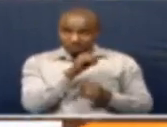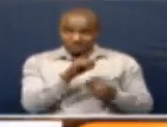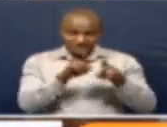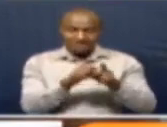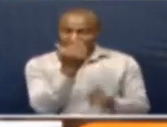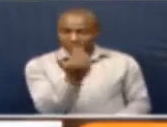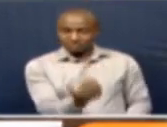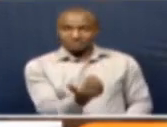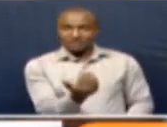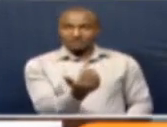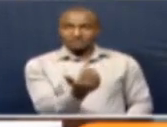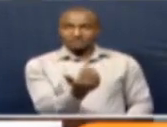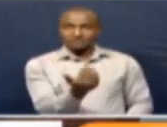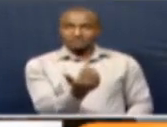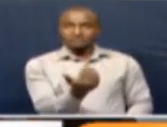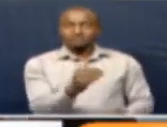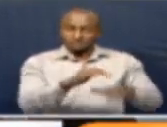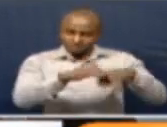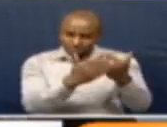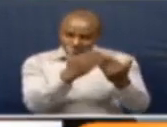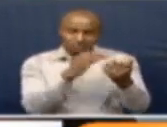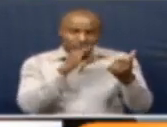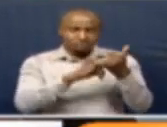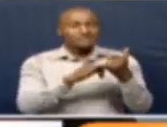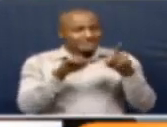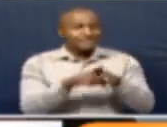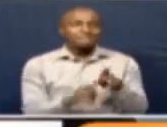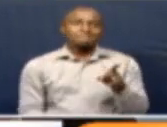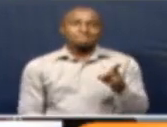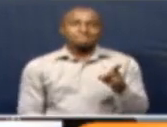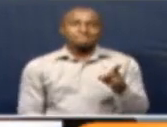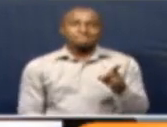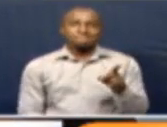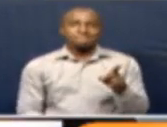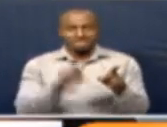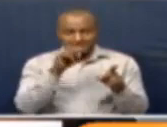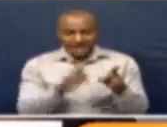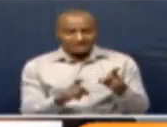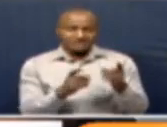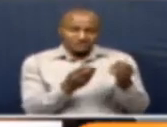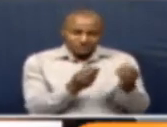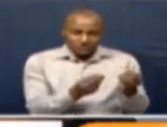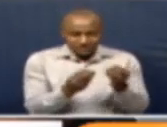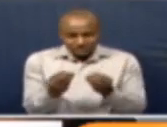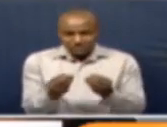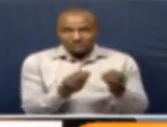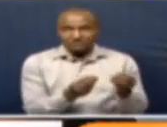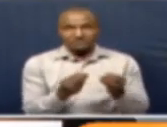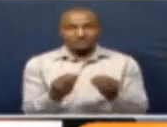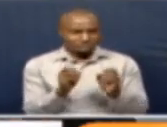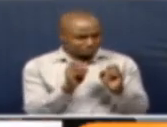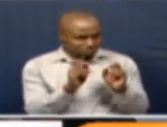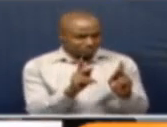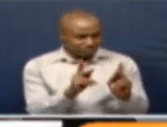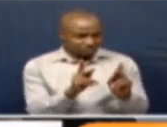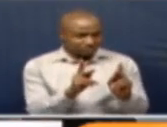mtoto. Yaani vile utakavomlea mtoto na yeye pia ataka yale malezi, ataka ile sauti yako mume wangu. Wanipata hiyo? Si